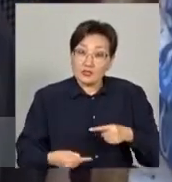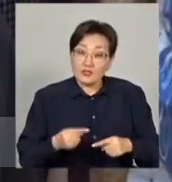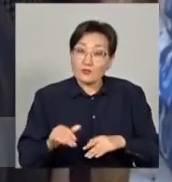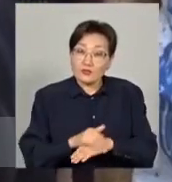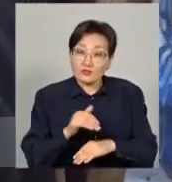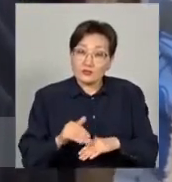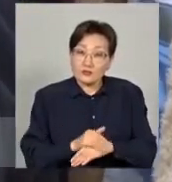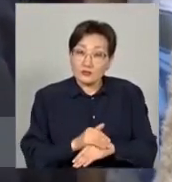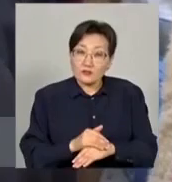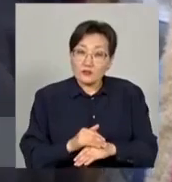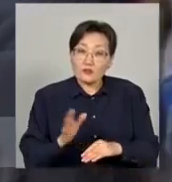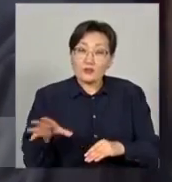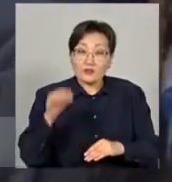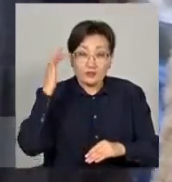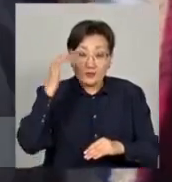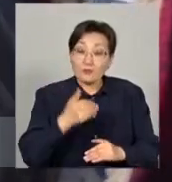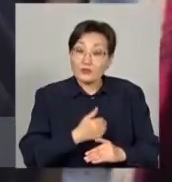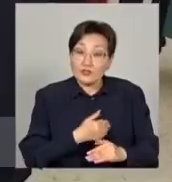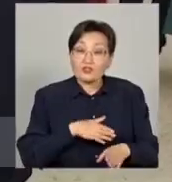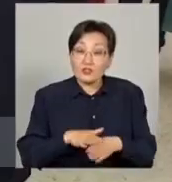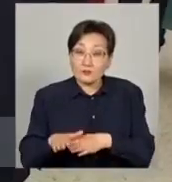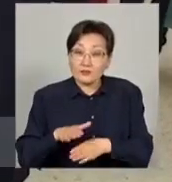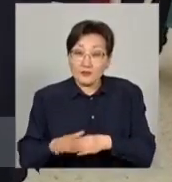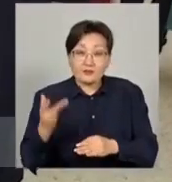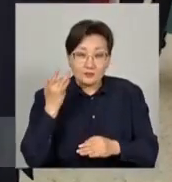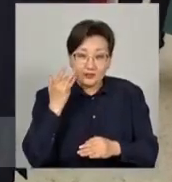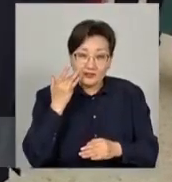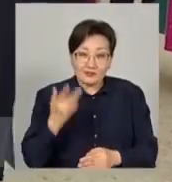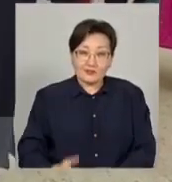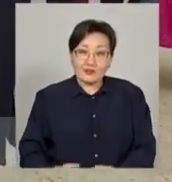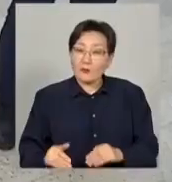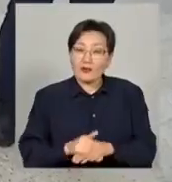Пусть мечты и все желания исполняются всегда. Всегда. Молодец. Хорошо.